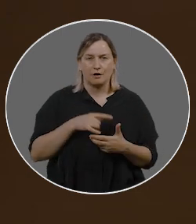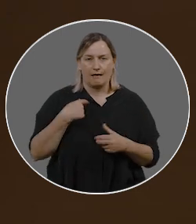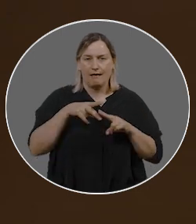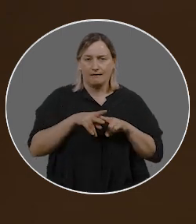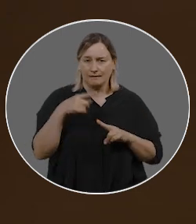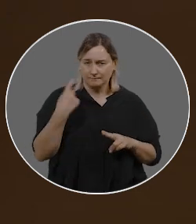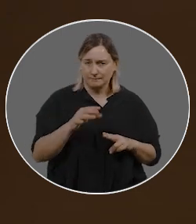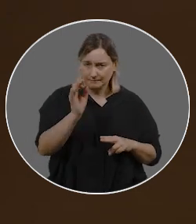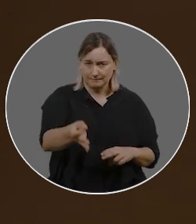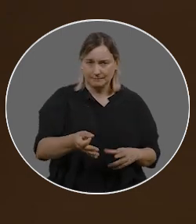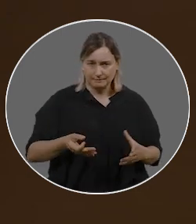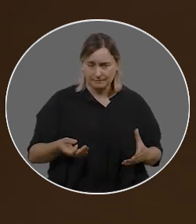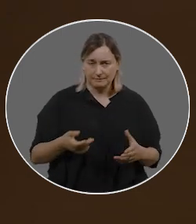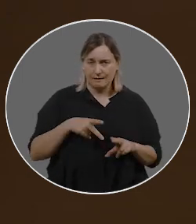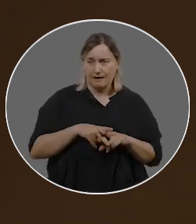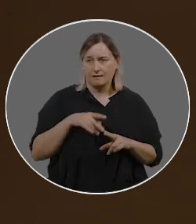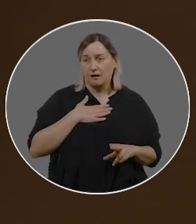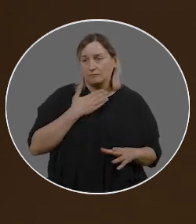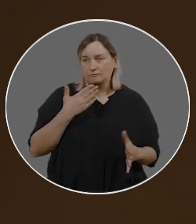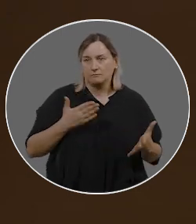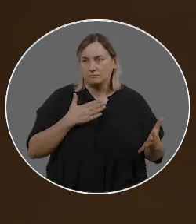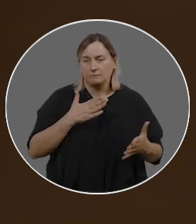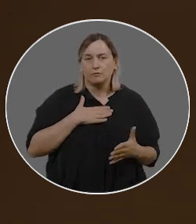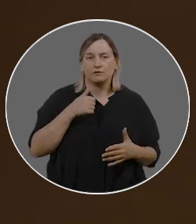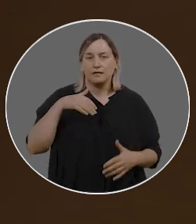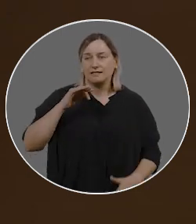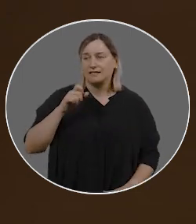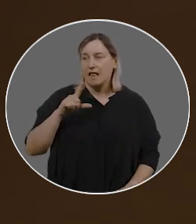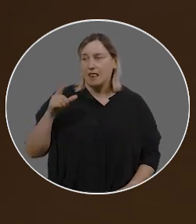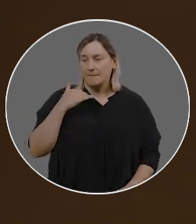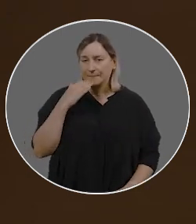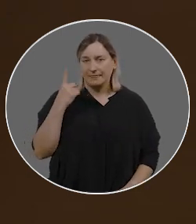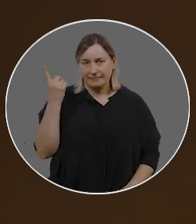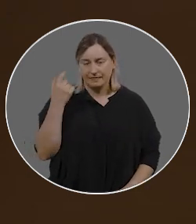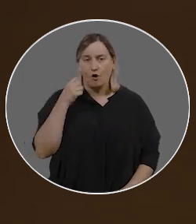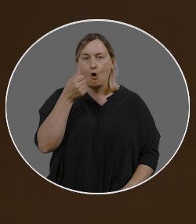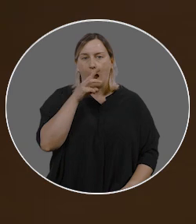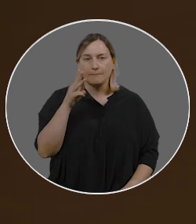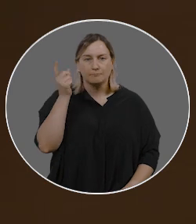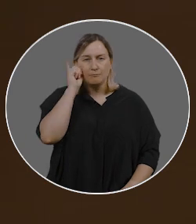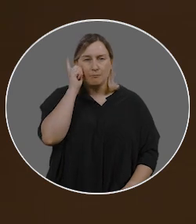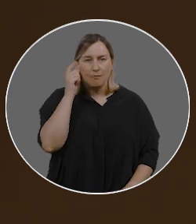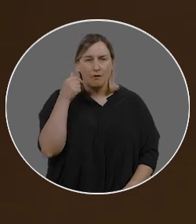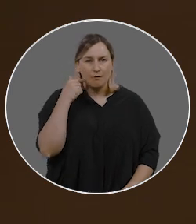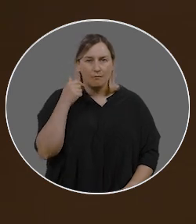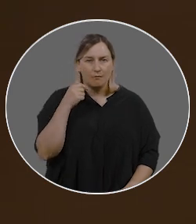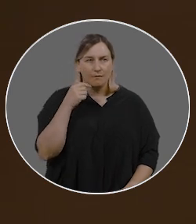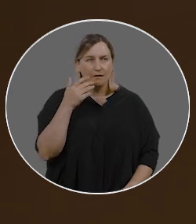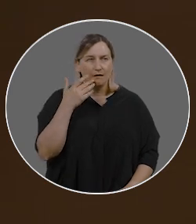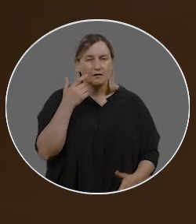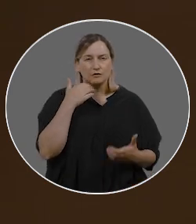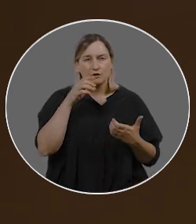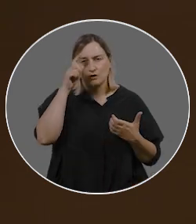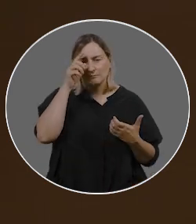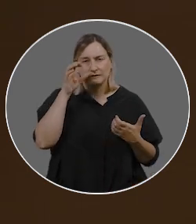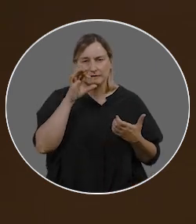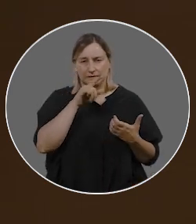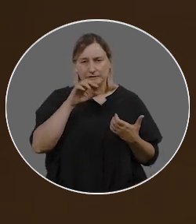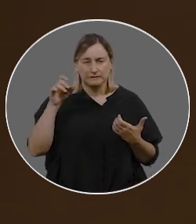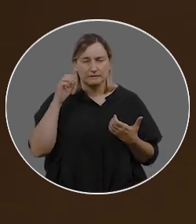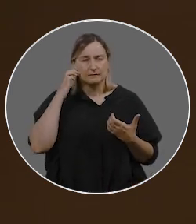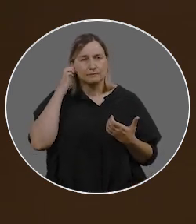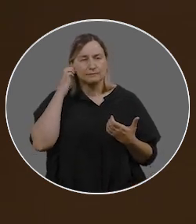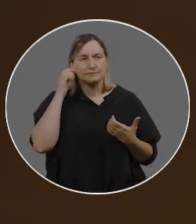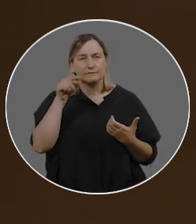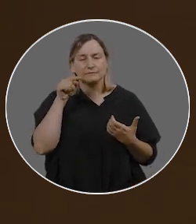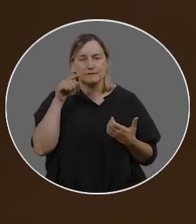eines, segurament pot ser la Mary Chell, utilitza una aplicació mòbil que es diu Sync AI, pot ser,